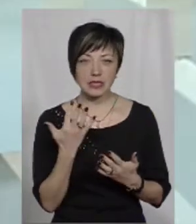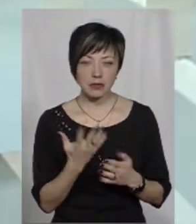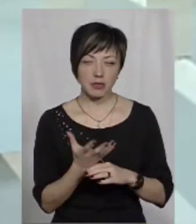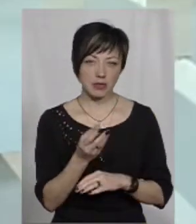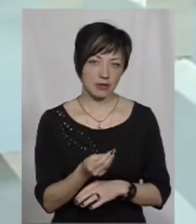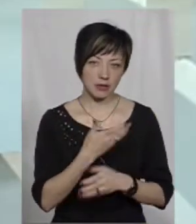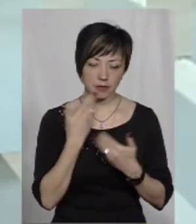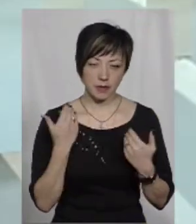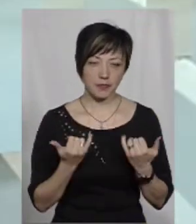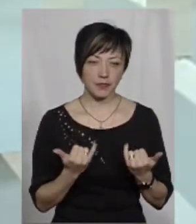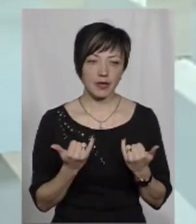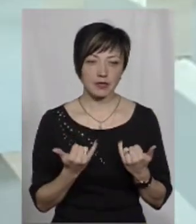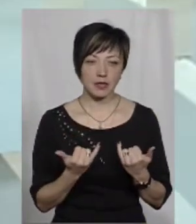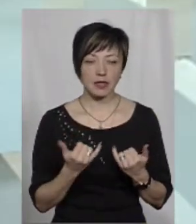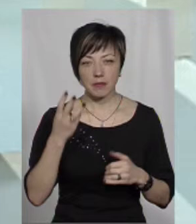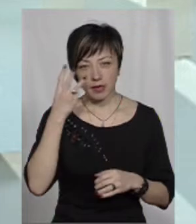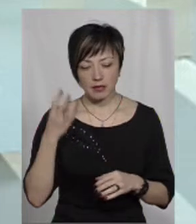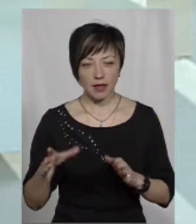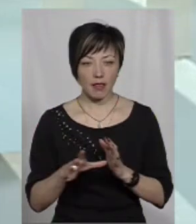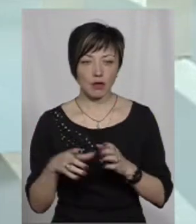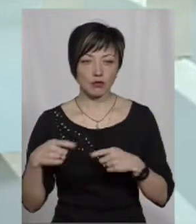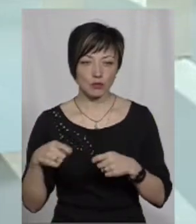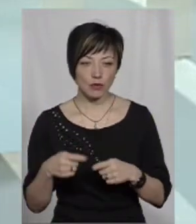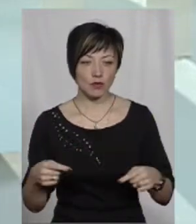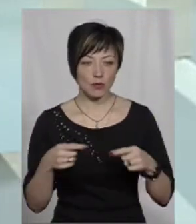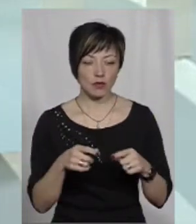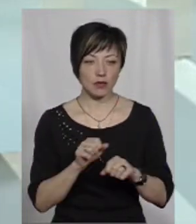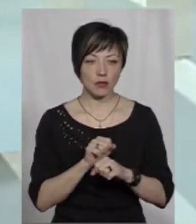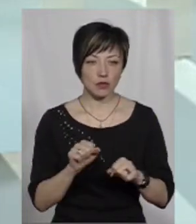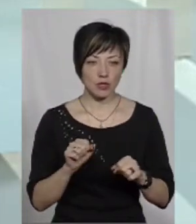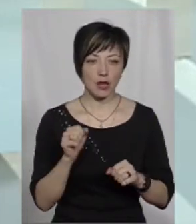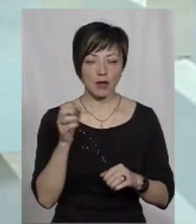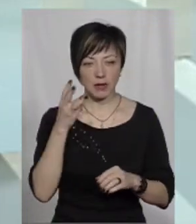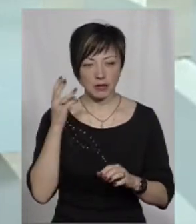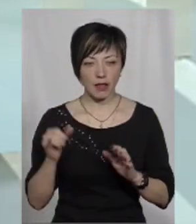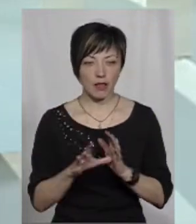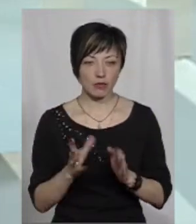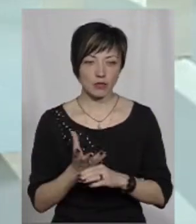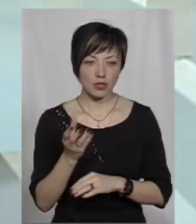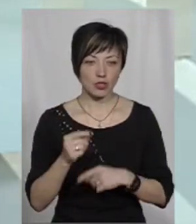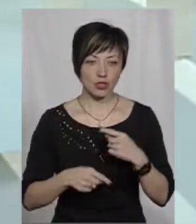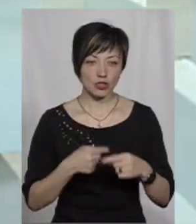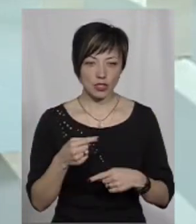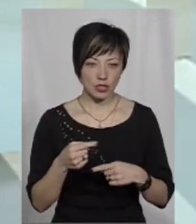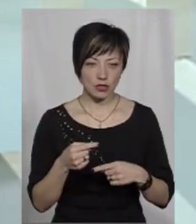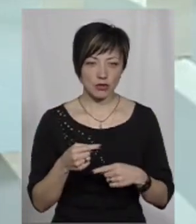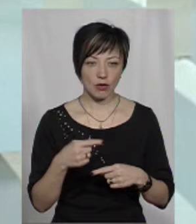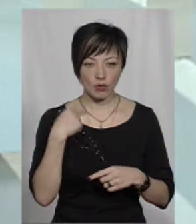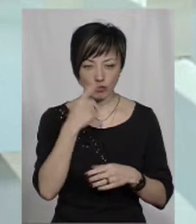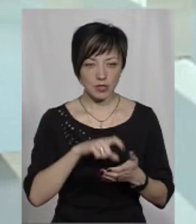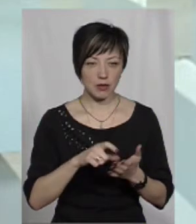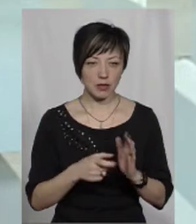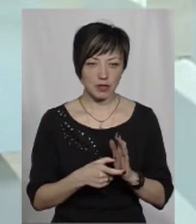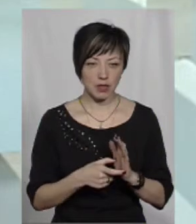і зараз нарахування – це Хмельницький енергозбут, і відповідно не можна на Хмельницький енергозбут оплатити через